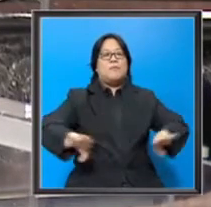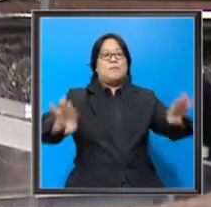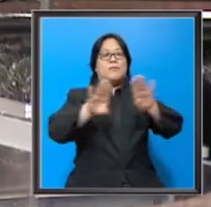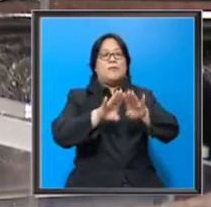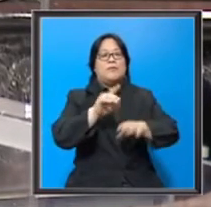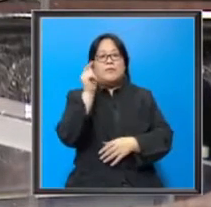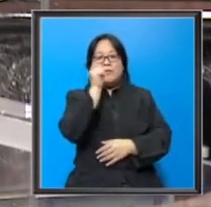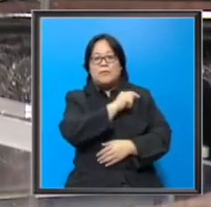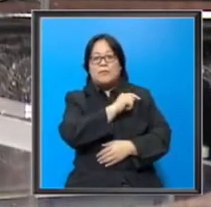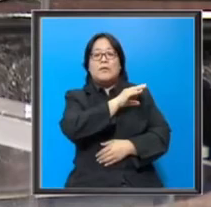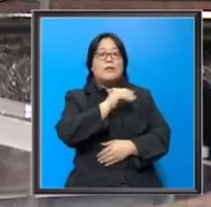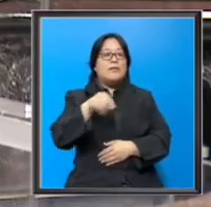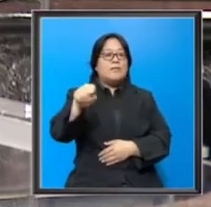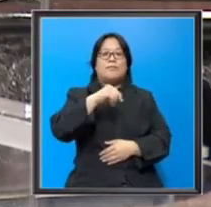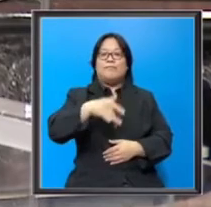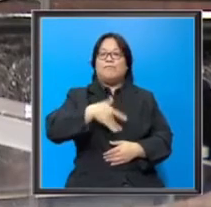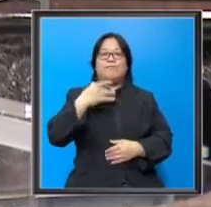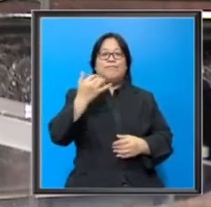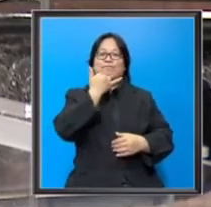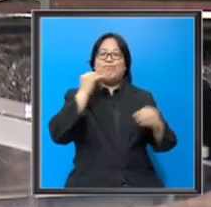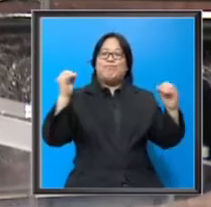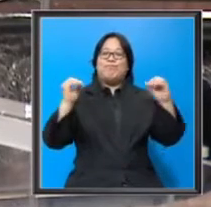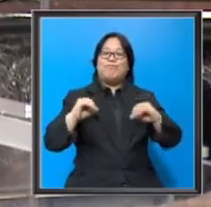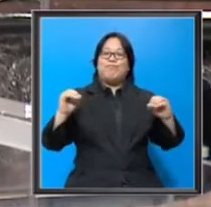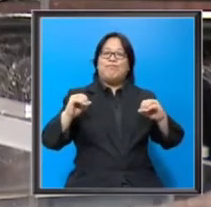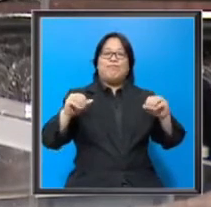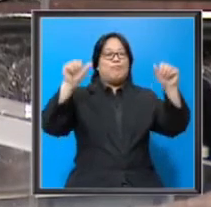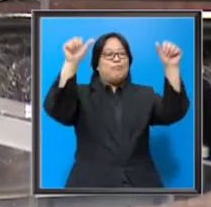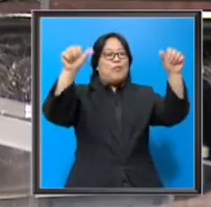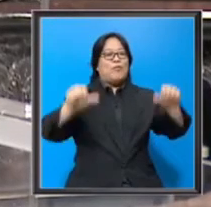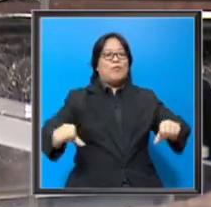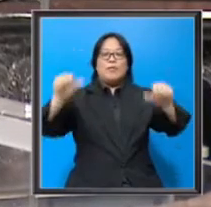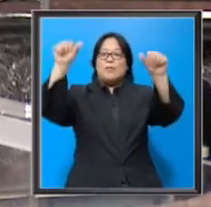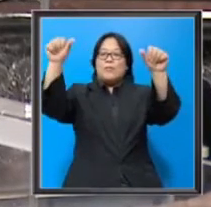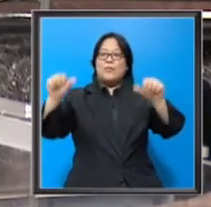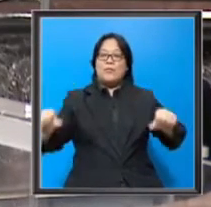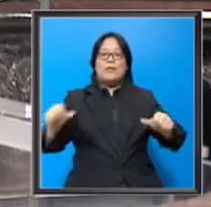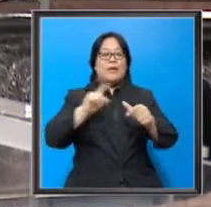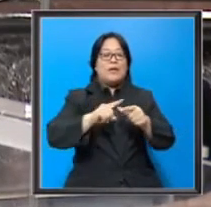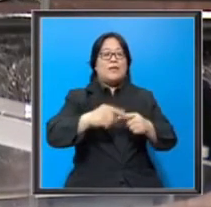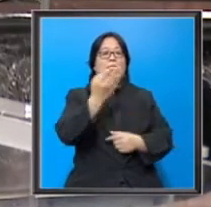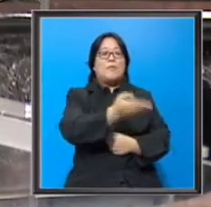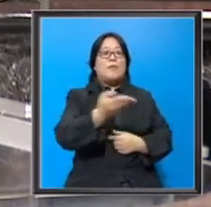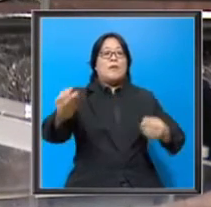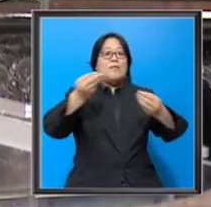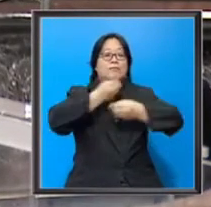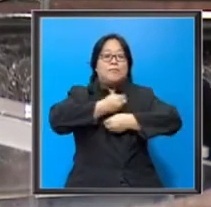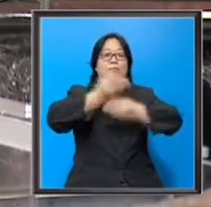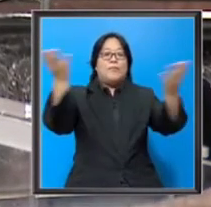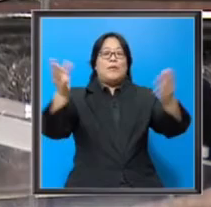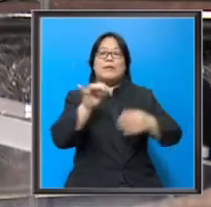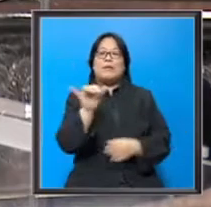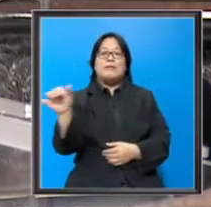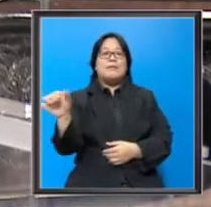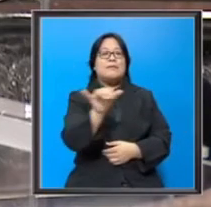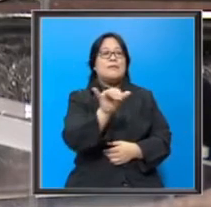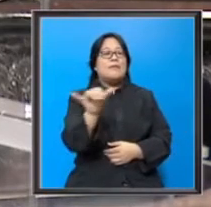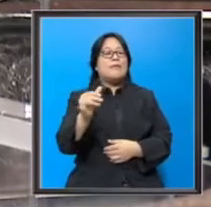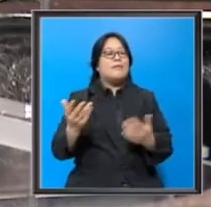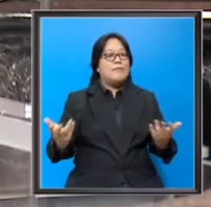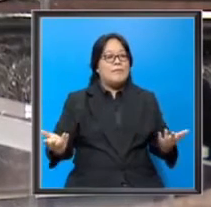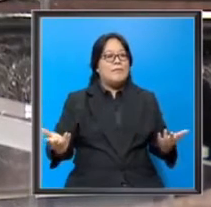malah merekrut tanpa rasa bersalah mengeluarkan postur mahupun bahan sebaran samo seperti yang